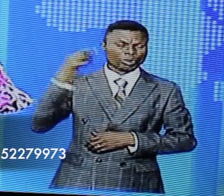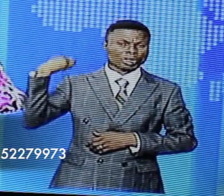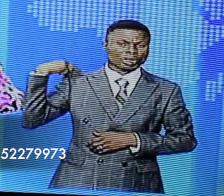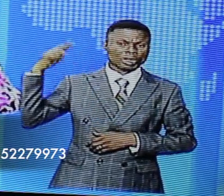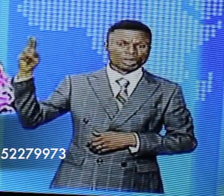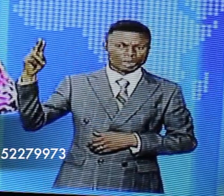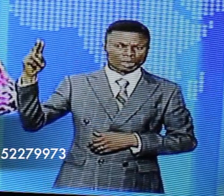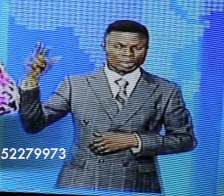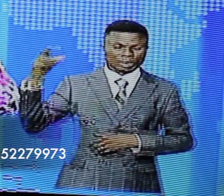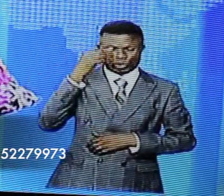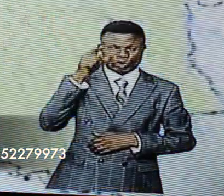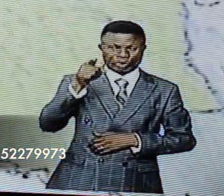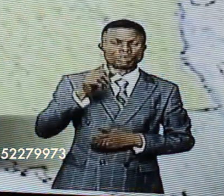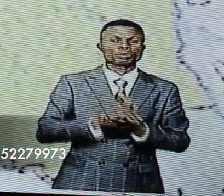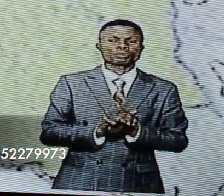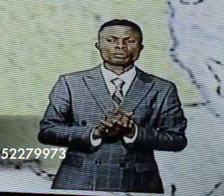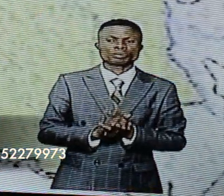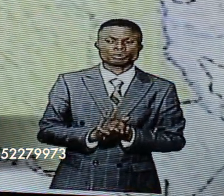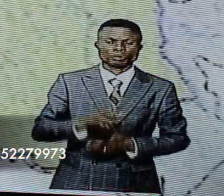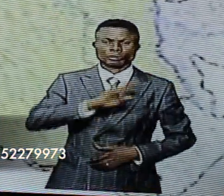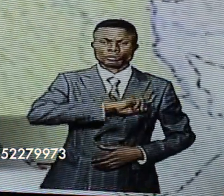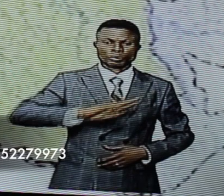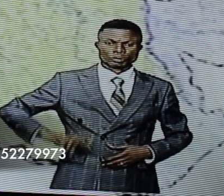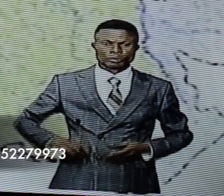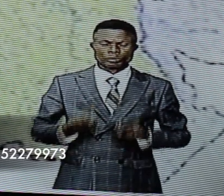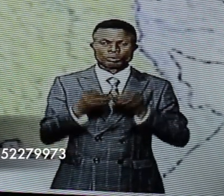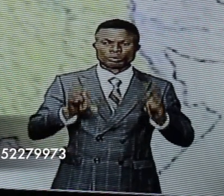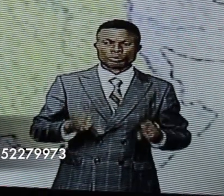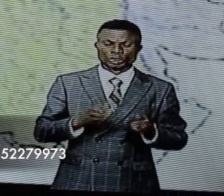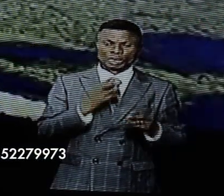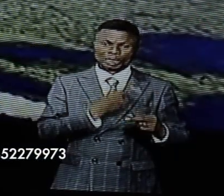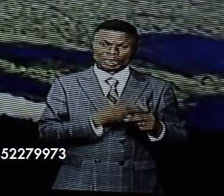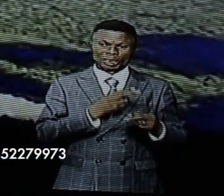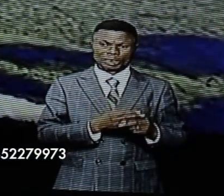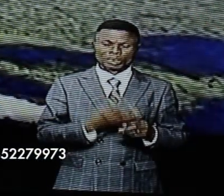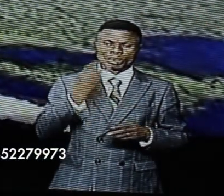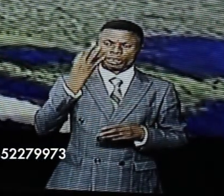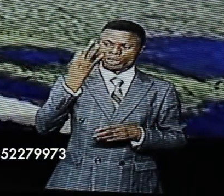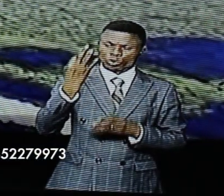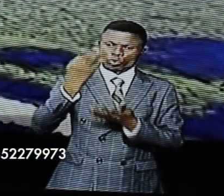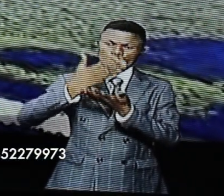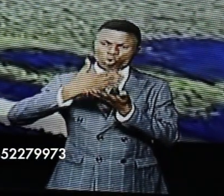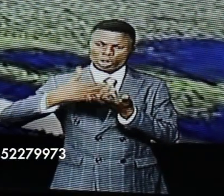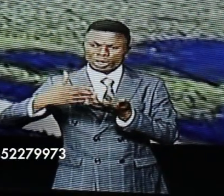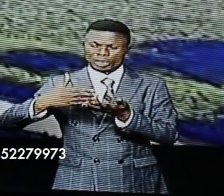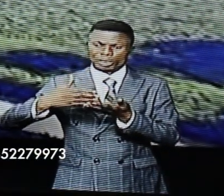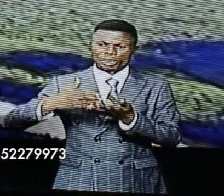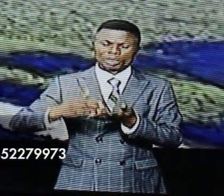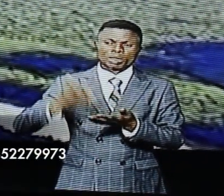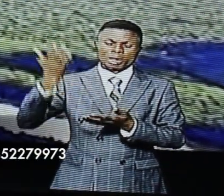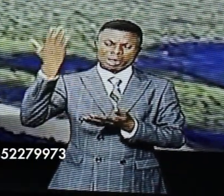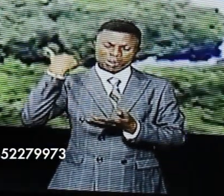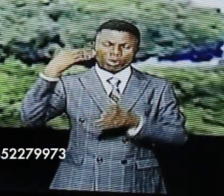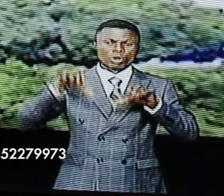Chimanga à Nimbalaka. La République démocratique du Congo regorge environ 3/4 de la superficie totale du bassin du